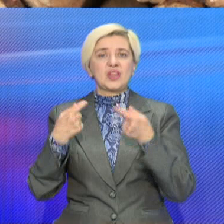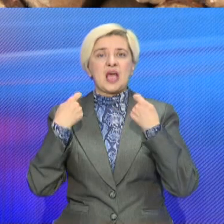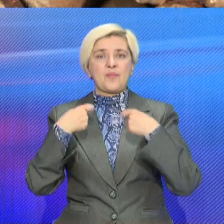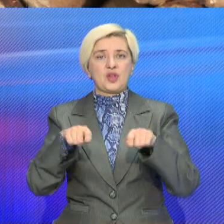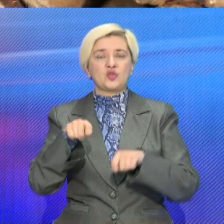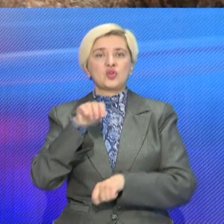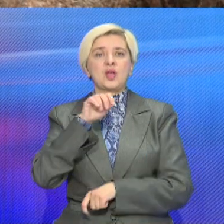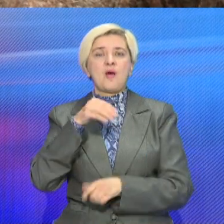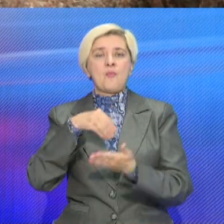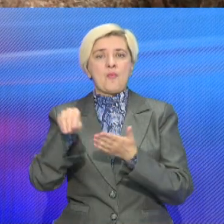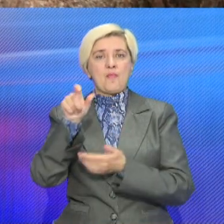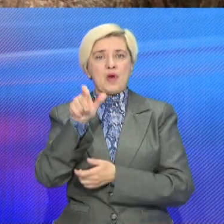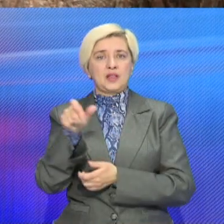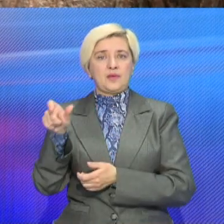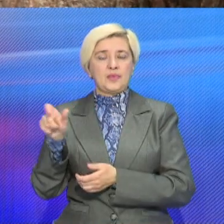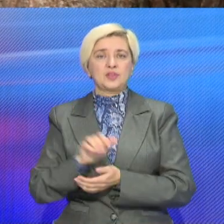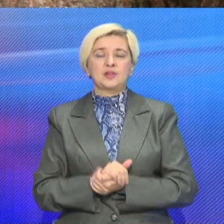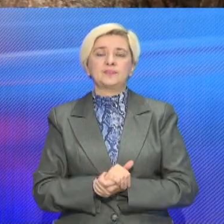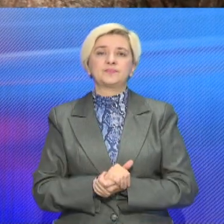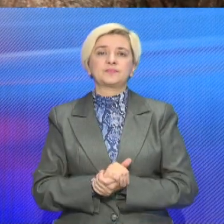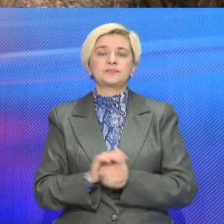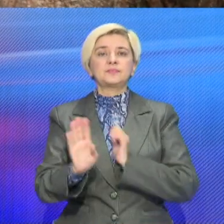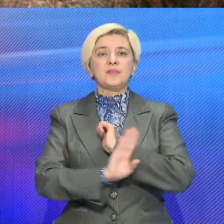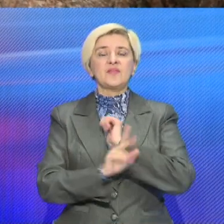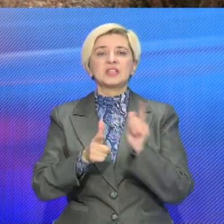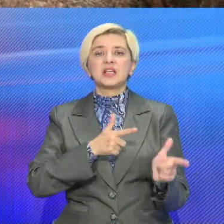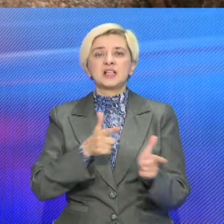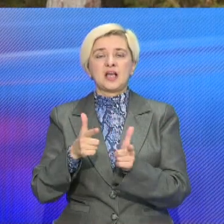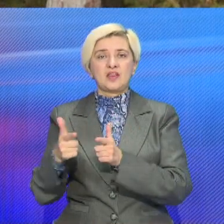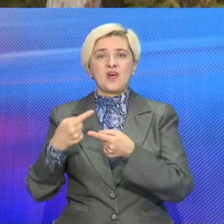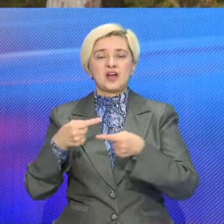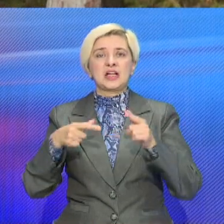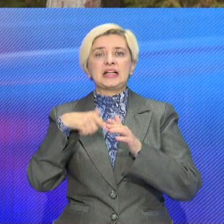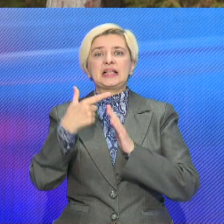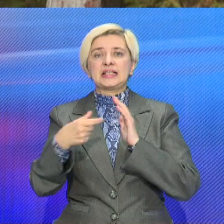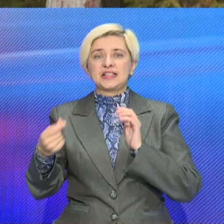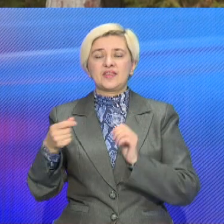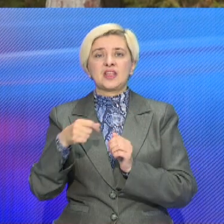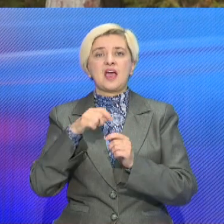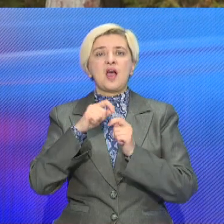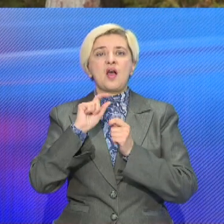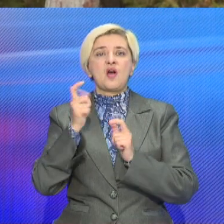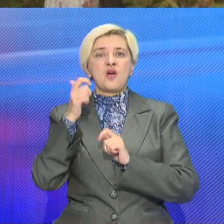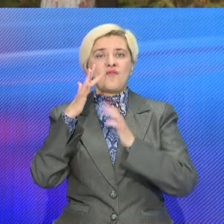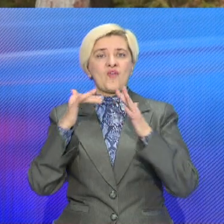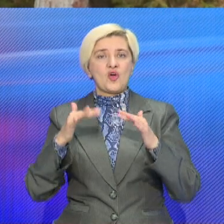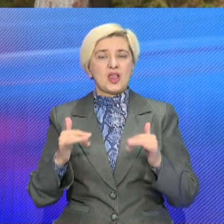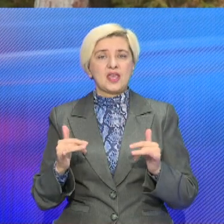продажу потребителей. Древесину заготавливаем разную, и лиственную, и хвойную, ну, в основном преобладающая